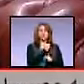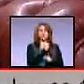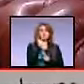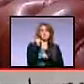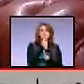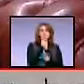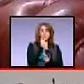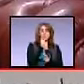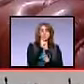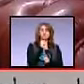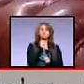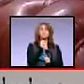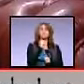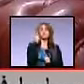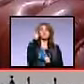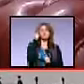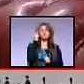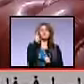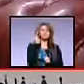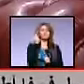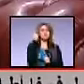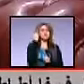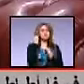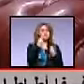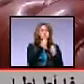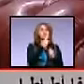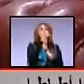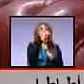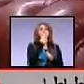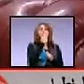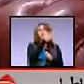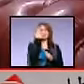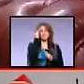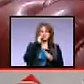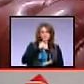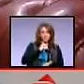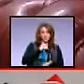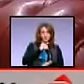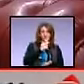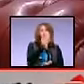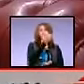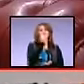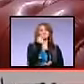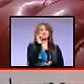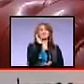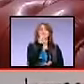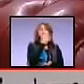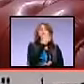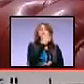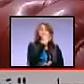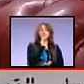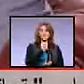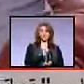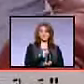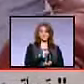المخرج، وكان إنتاج الأستاذ واصف فايز، وكان سيناريو وحوار وقصة أعتقد الأستاذ